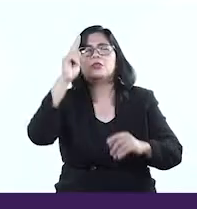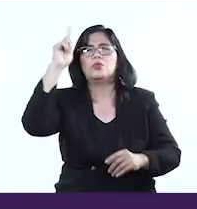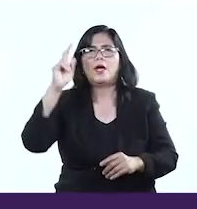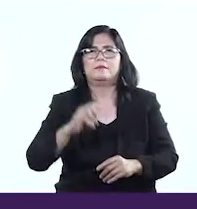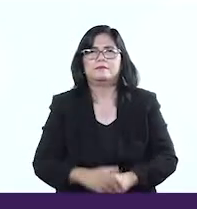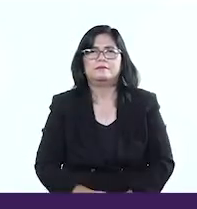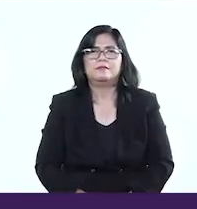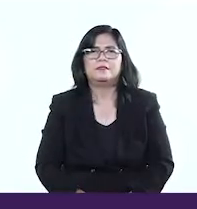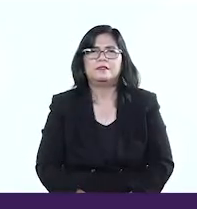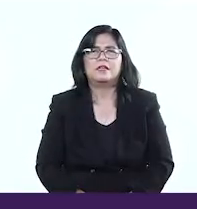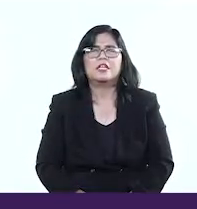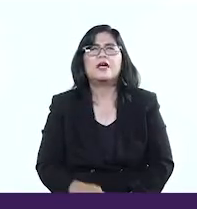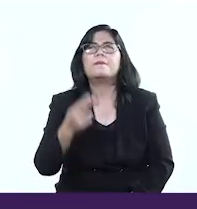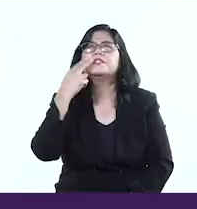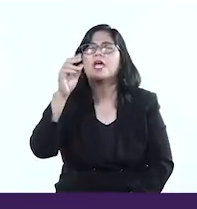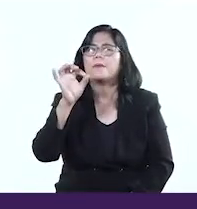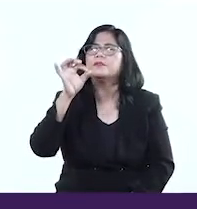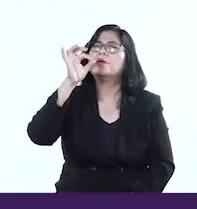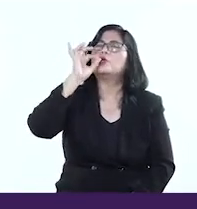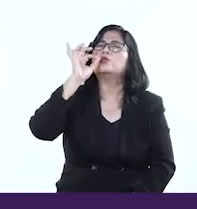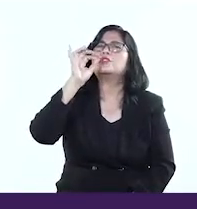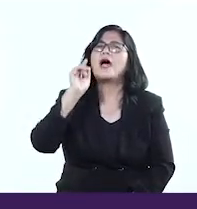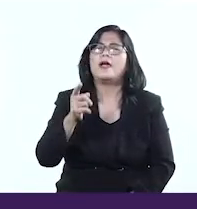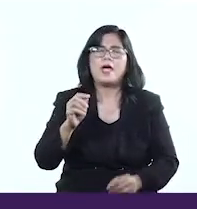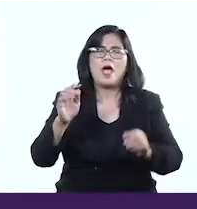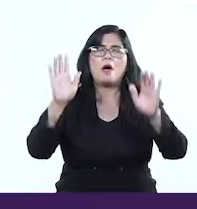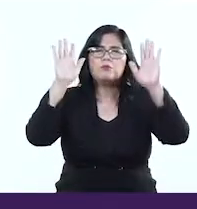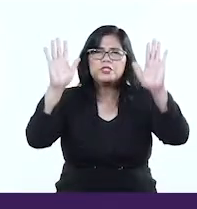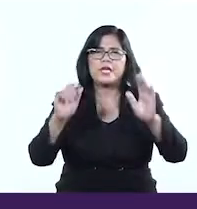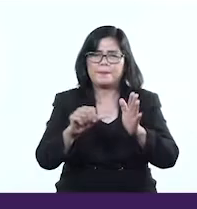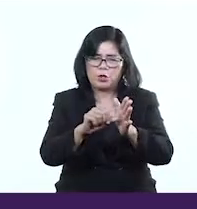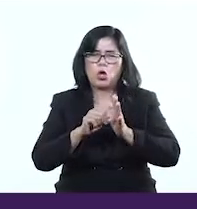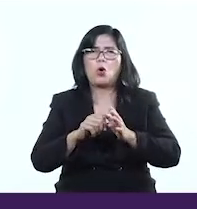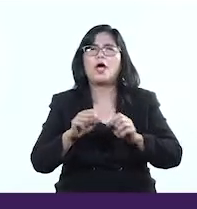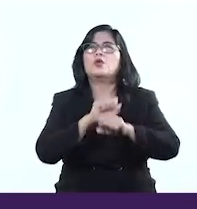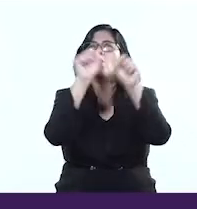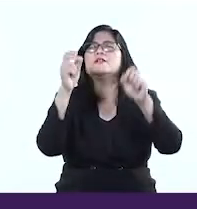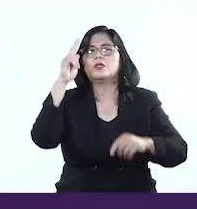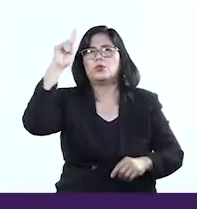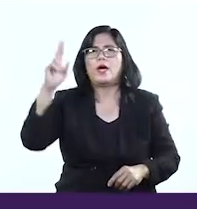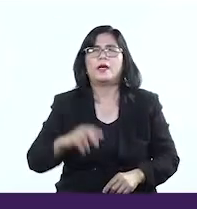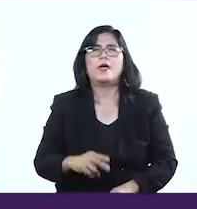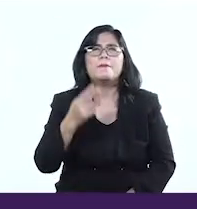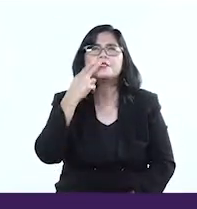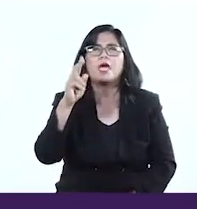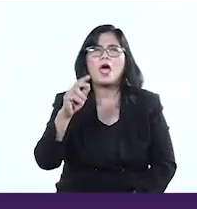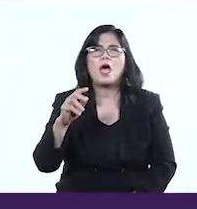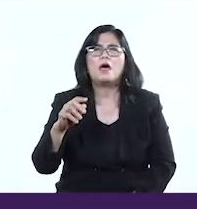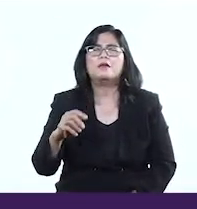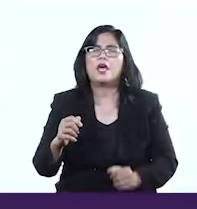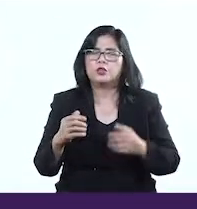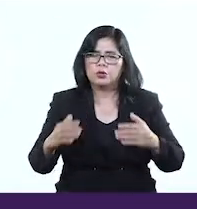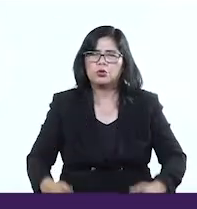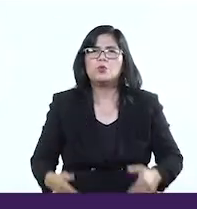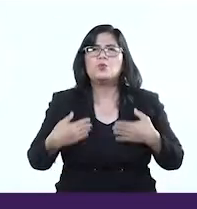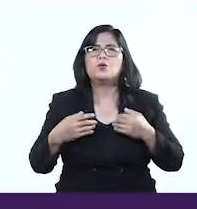Suci Kita percaya perjamuan Suci ada mukjizat Allah pertolongan dan kuasa Tuhan tapi kita juga percaya lewat tubuh dan darah Kristus kita